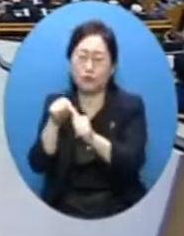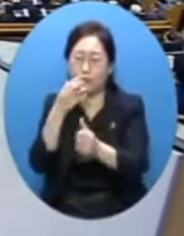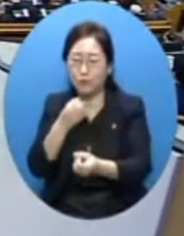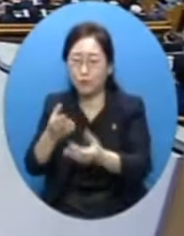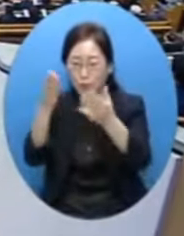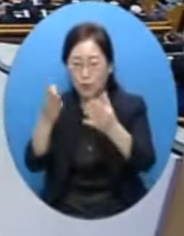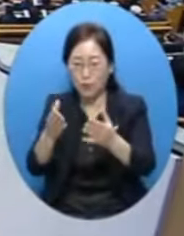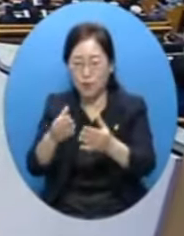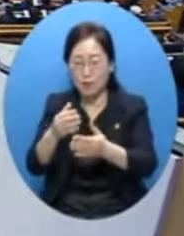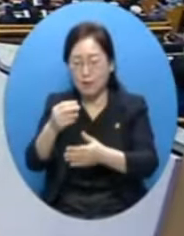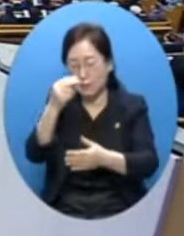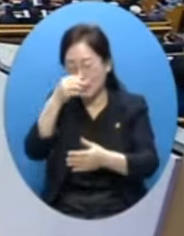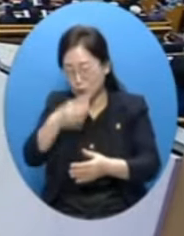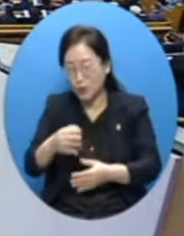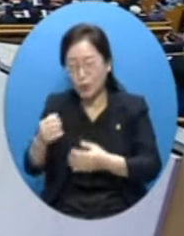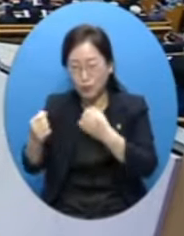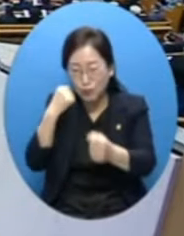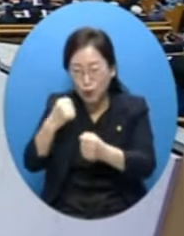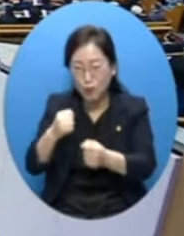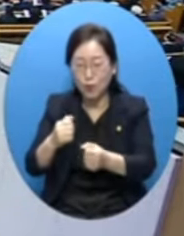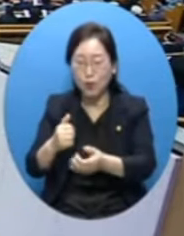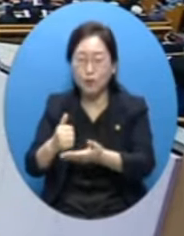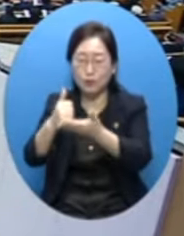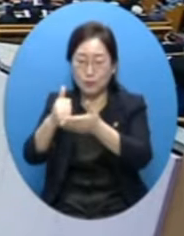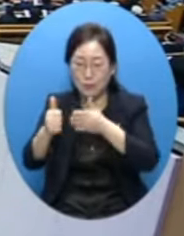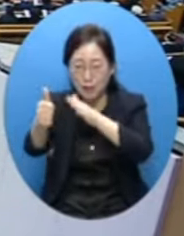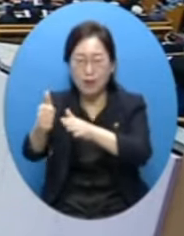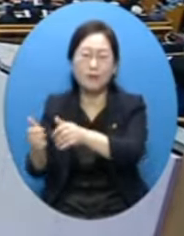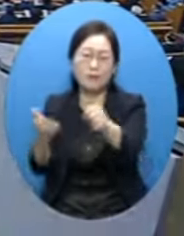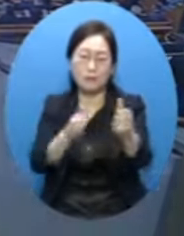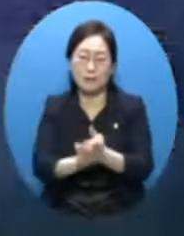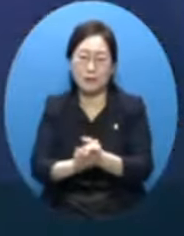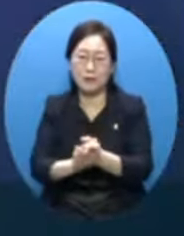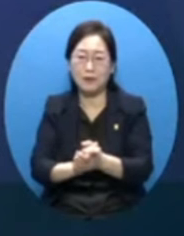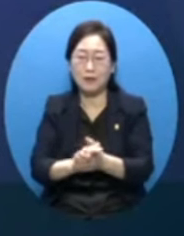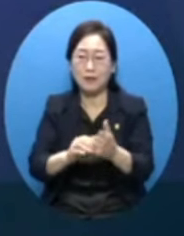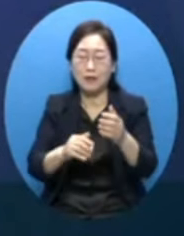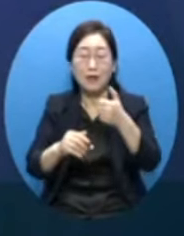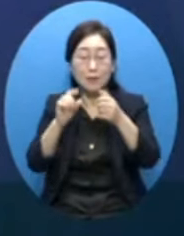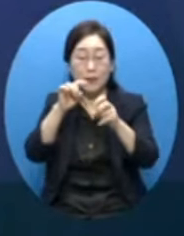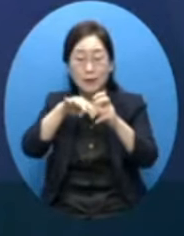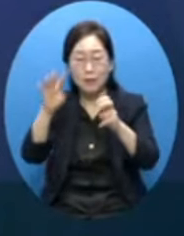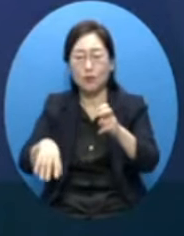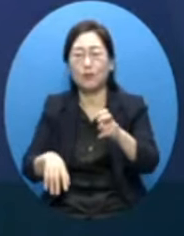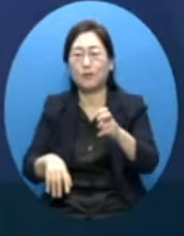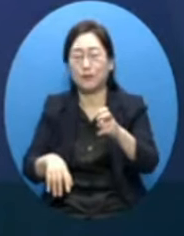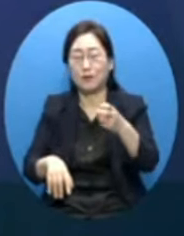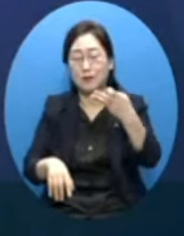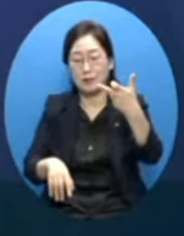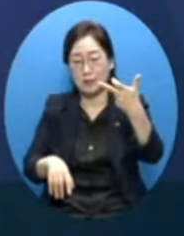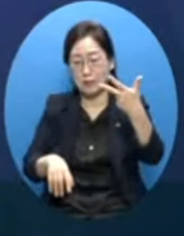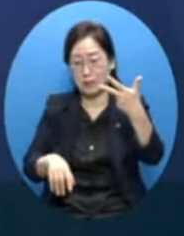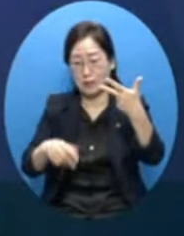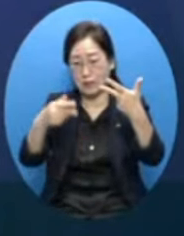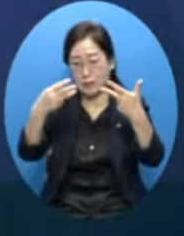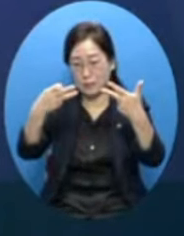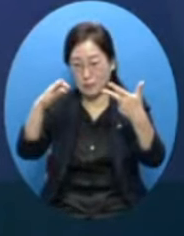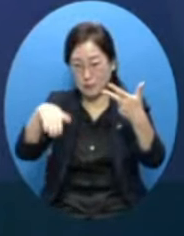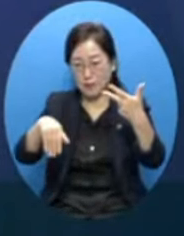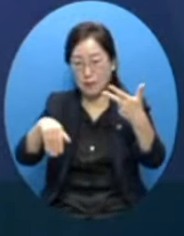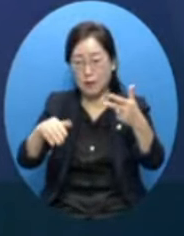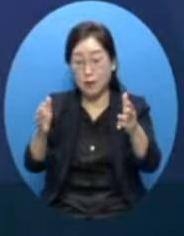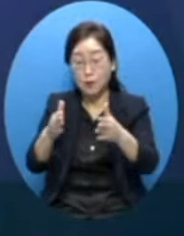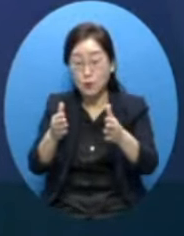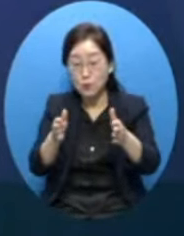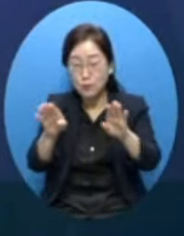되기를 바랍니다. 예수님 친히 말씀하셨습니다. 마태복음 7장 13절 14절입니다 좁은 문으로 들어가라. 멸망으로 인도하는